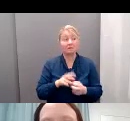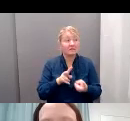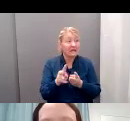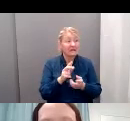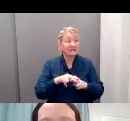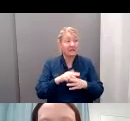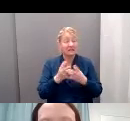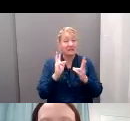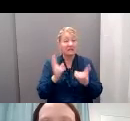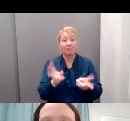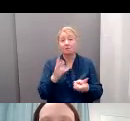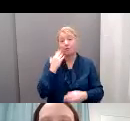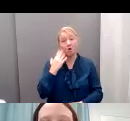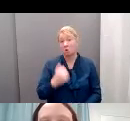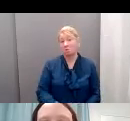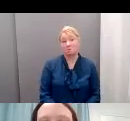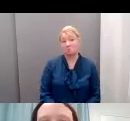förut.